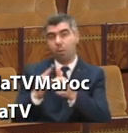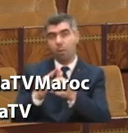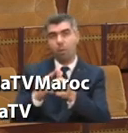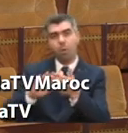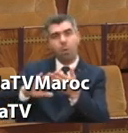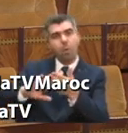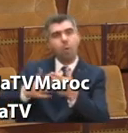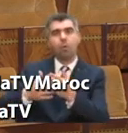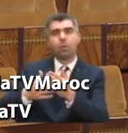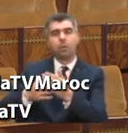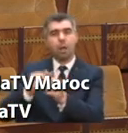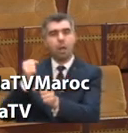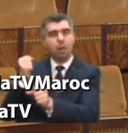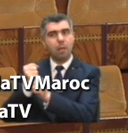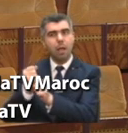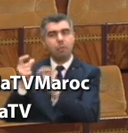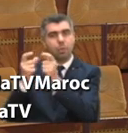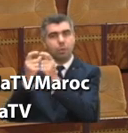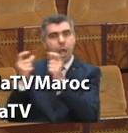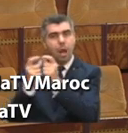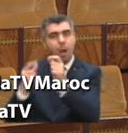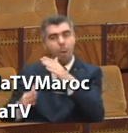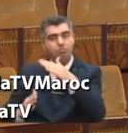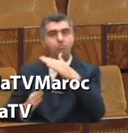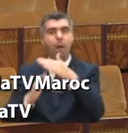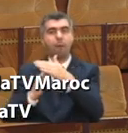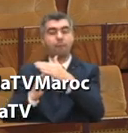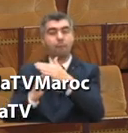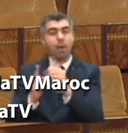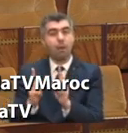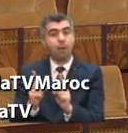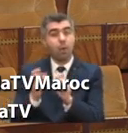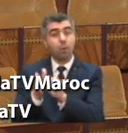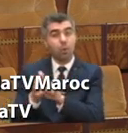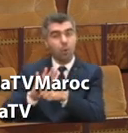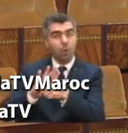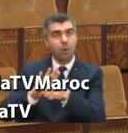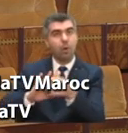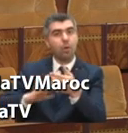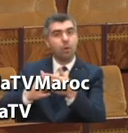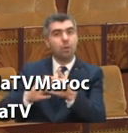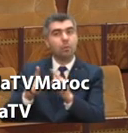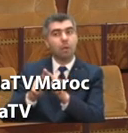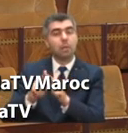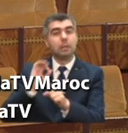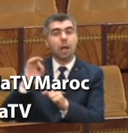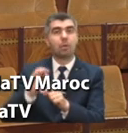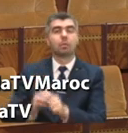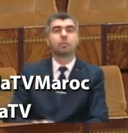كل الأجراء العاملين في المقاولات التي توقفت بسبب الجائحة حفاظا على مكتسباتهم،